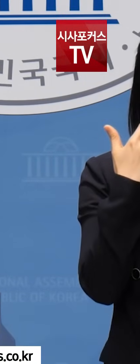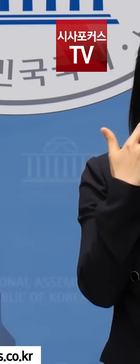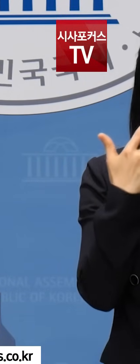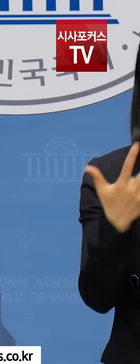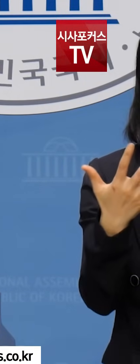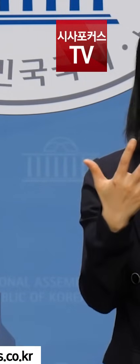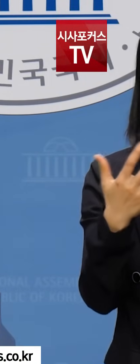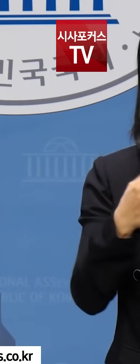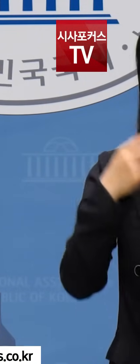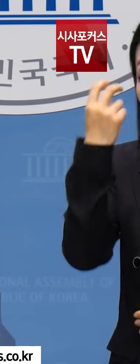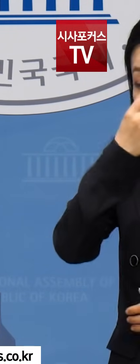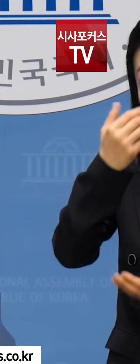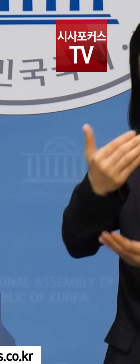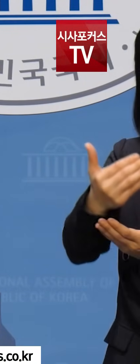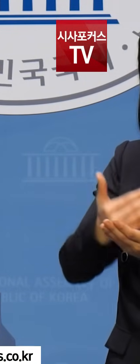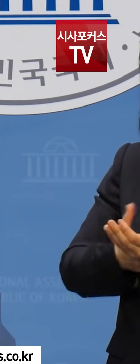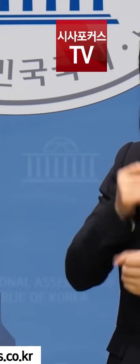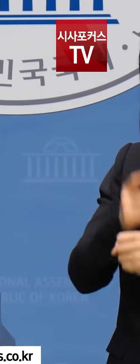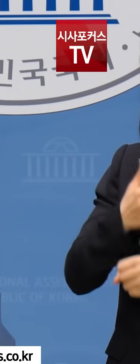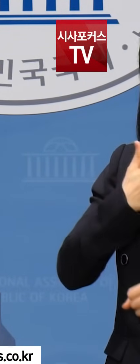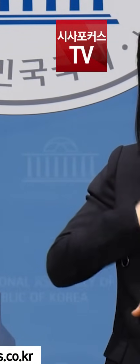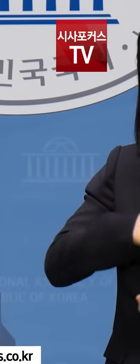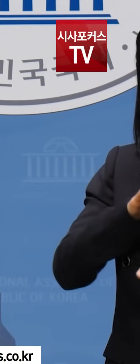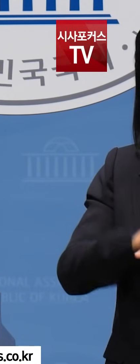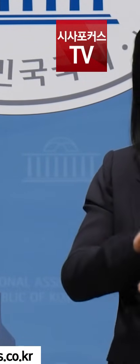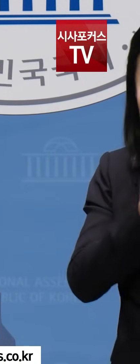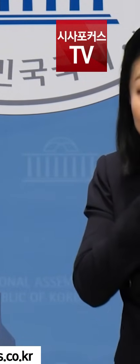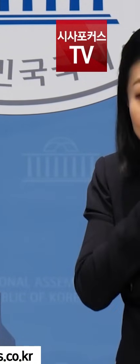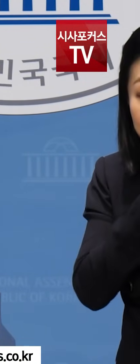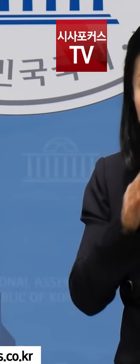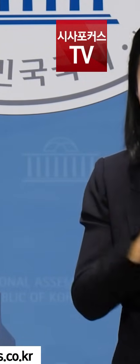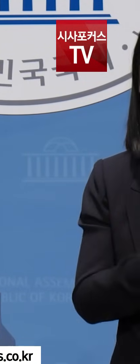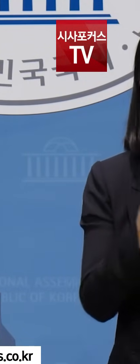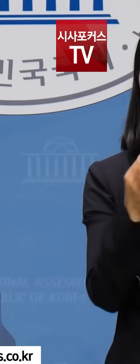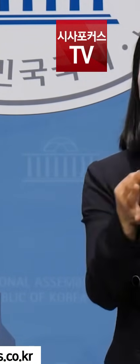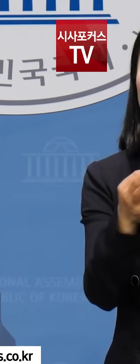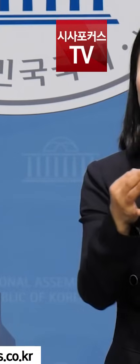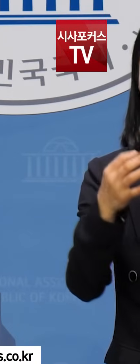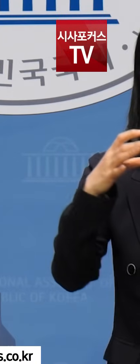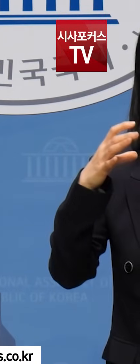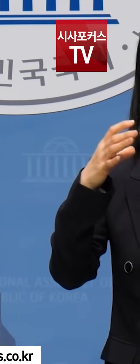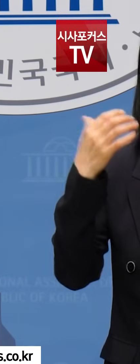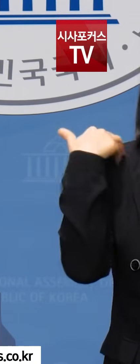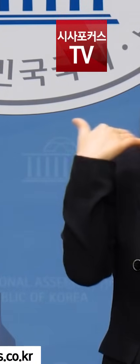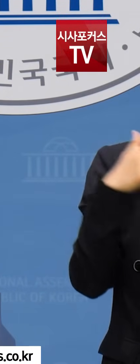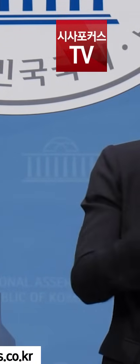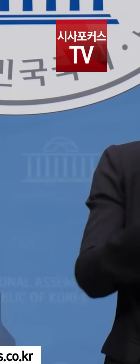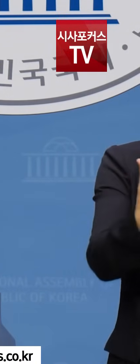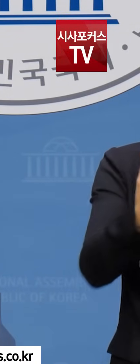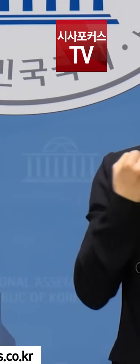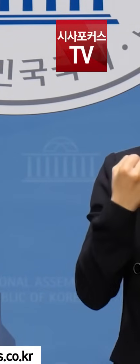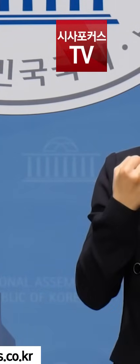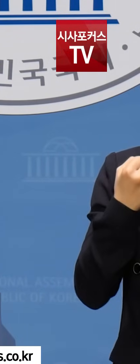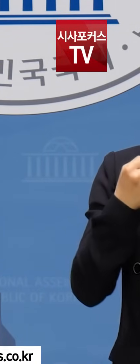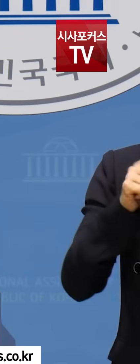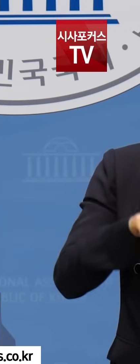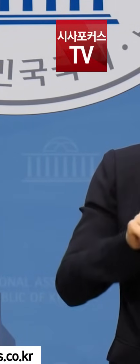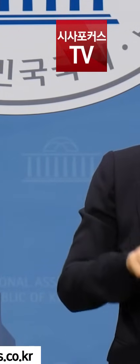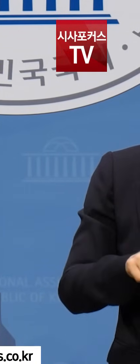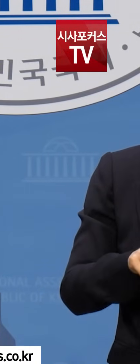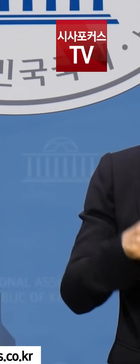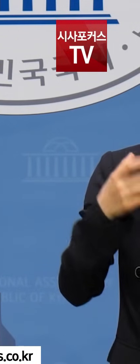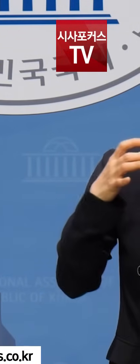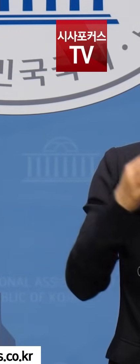사실은 수사기록을 통해서 알았을 터인데 그 돈을 국가에 대해서 헌납한 바가 있는지